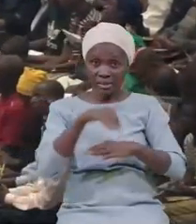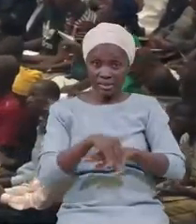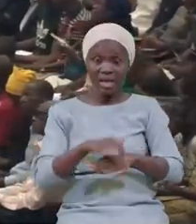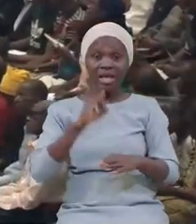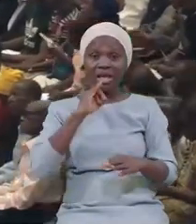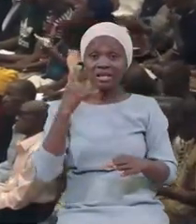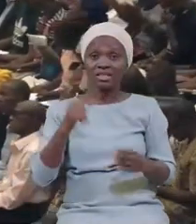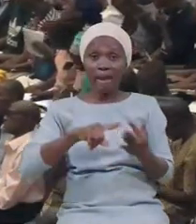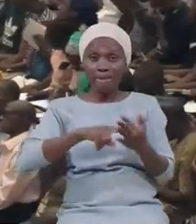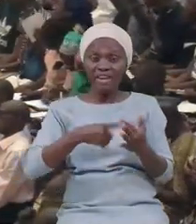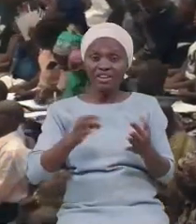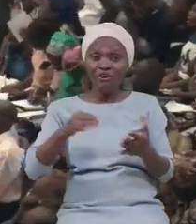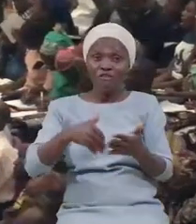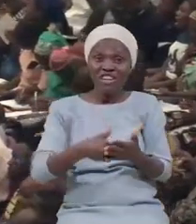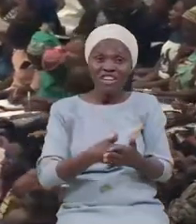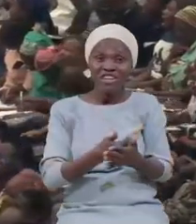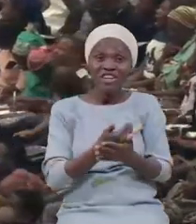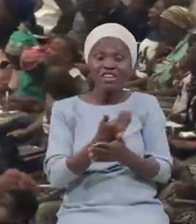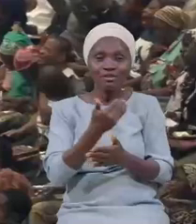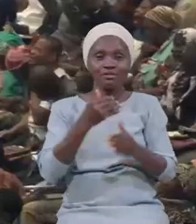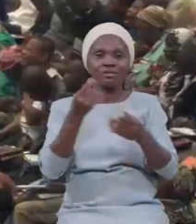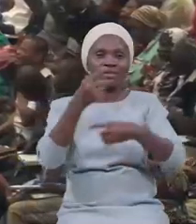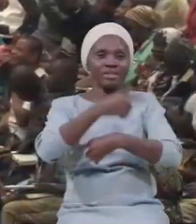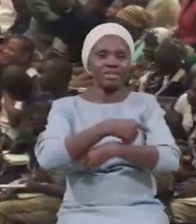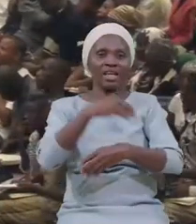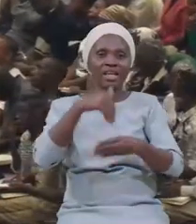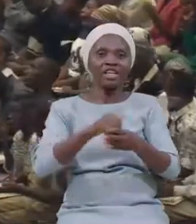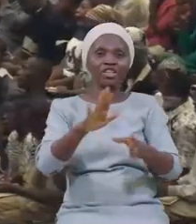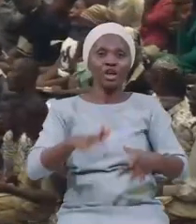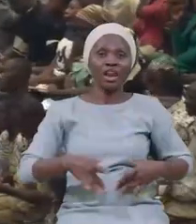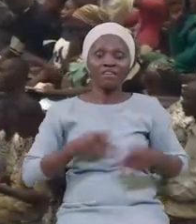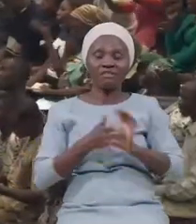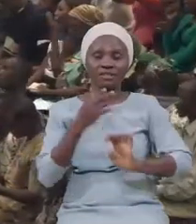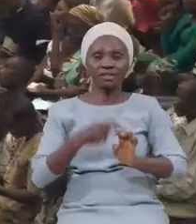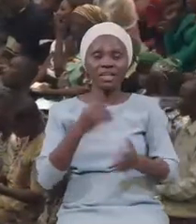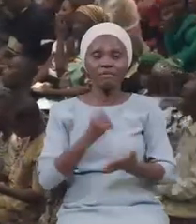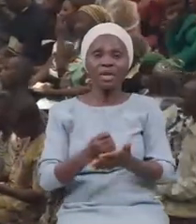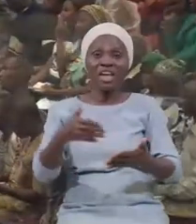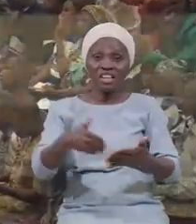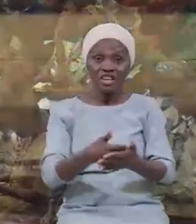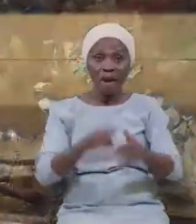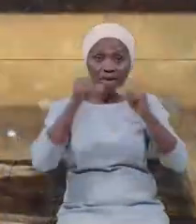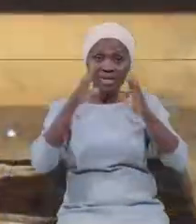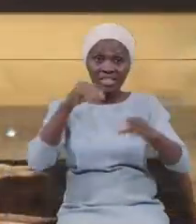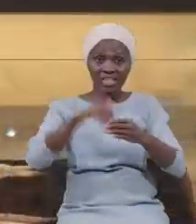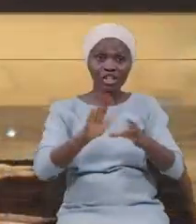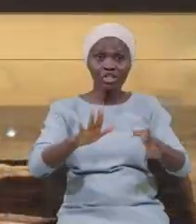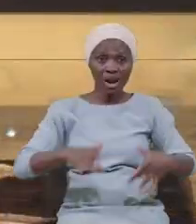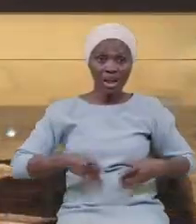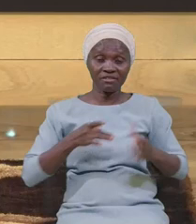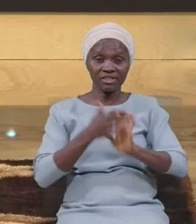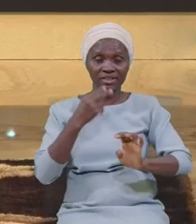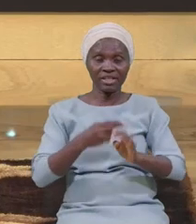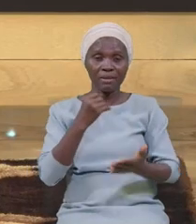c'est le commencement de nouveaux jours dans votre vie. De nouvelles bénédictions dans votre vie. De